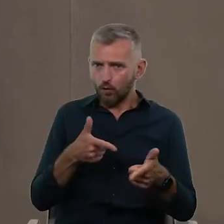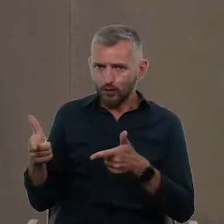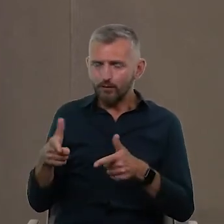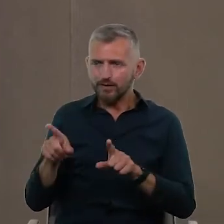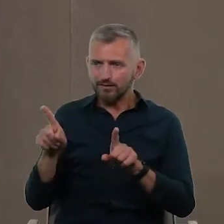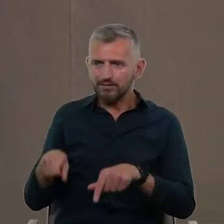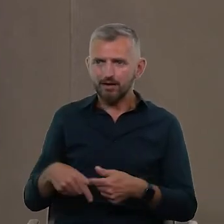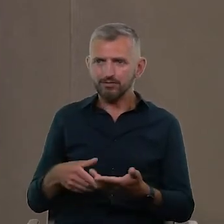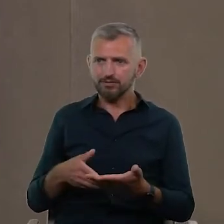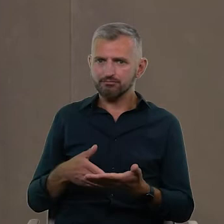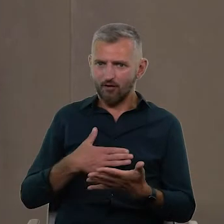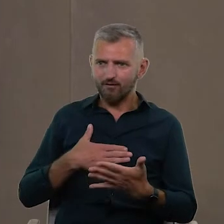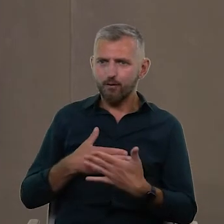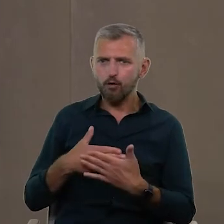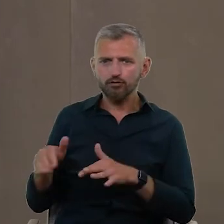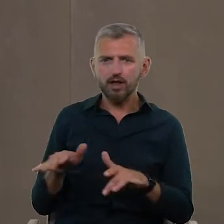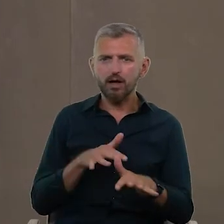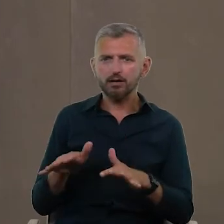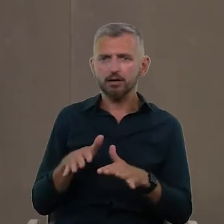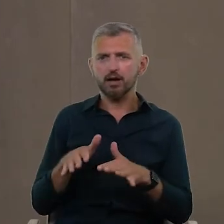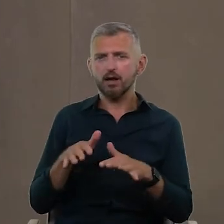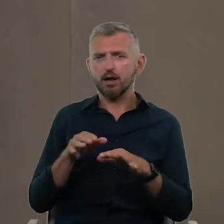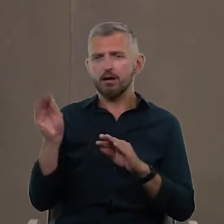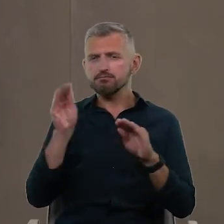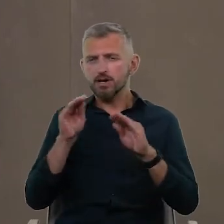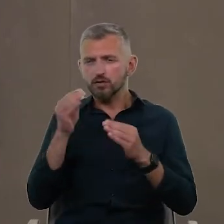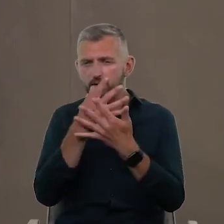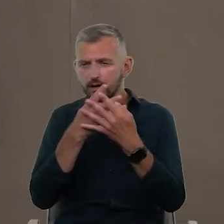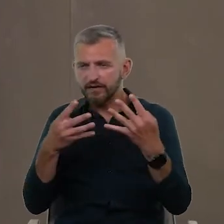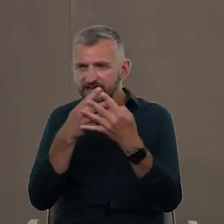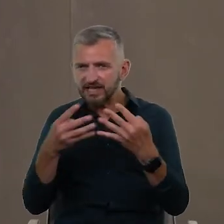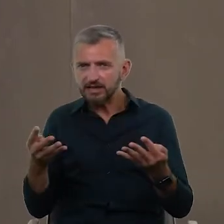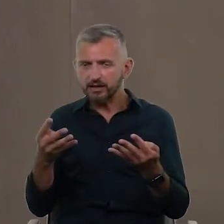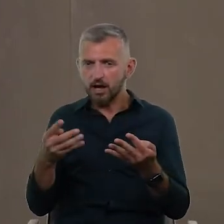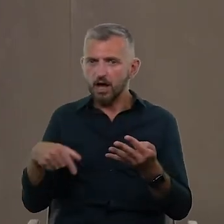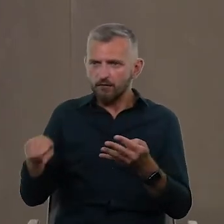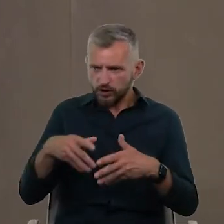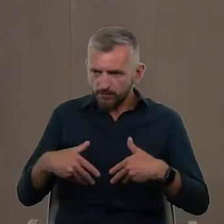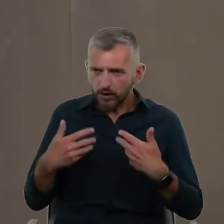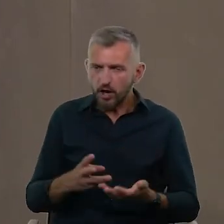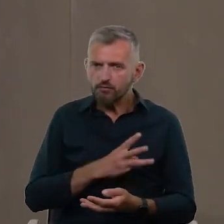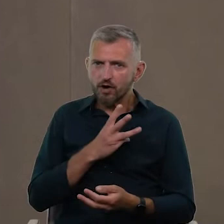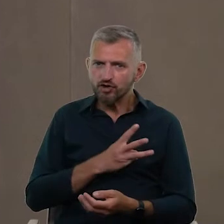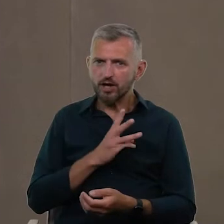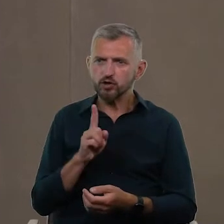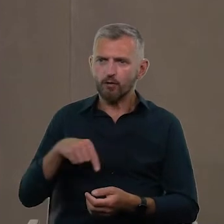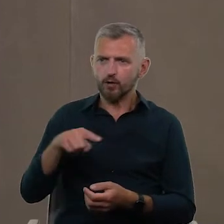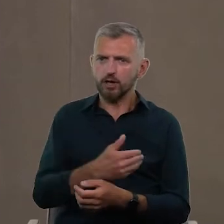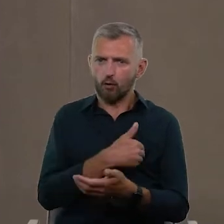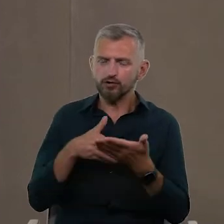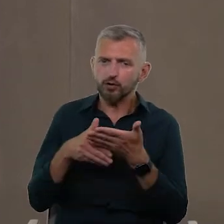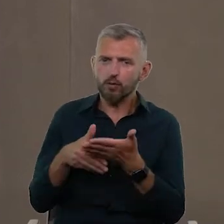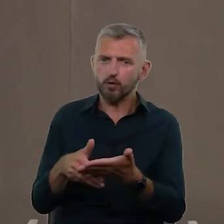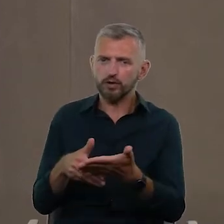там волонтерити, там маскувальні сітки, тобто щось, чи вони от проявляють принаймні бажання, що вони хочуть